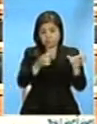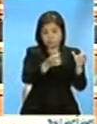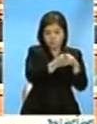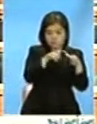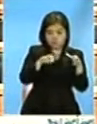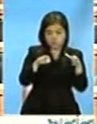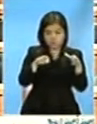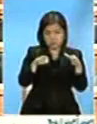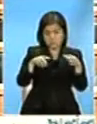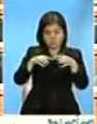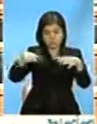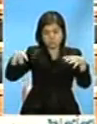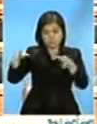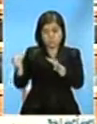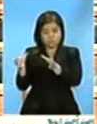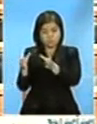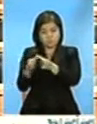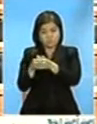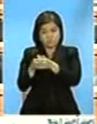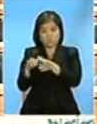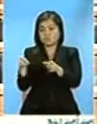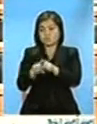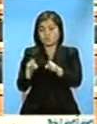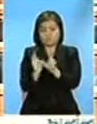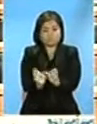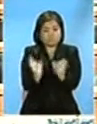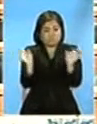ทีสวในปัจจุบันก็เช่นกันครับ